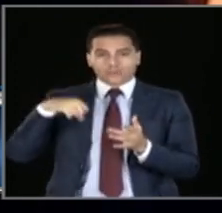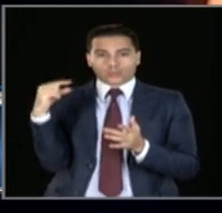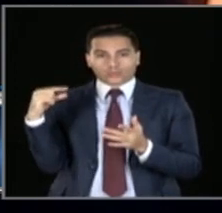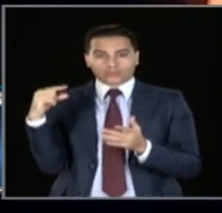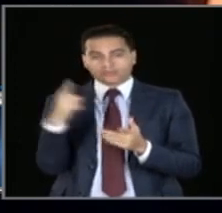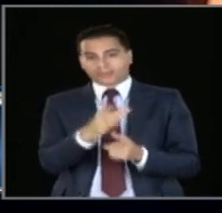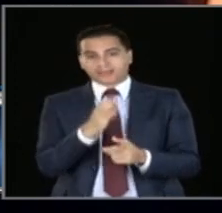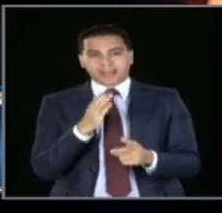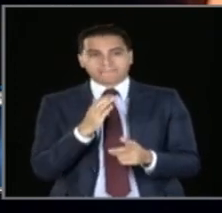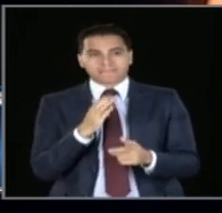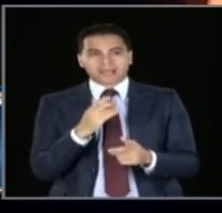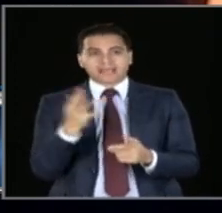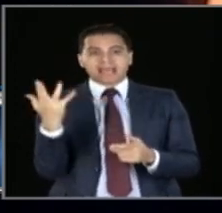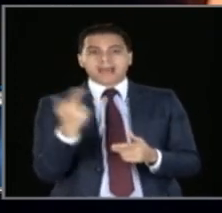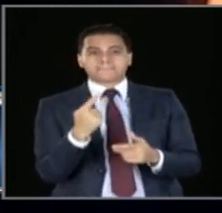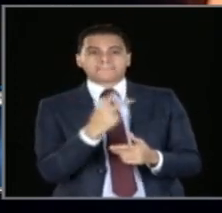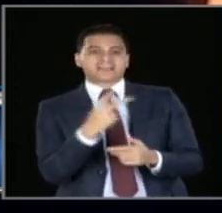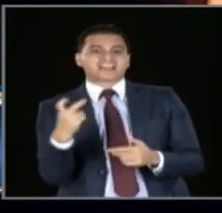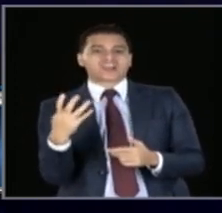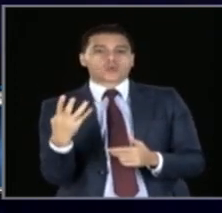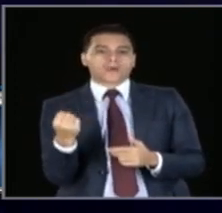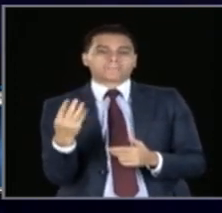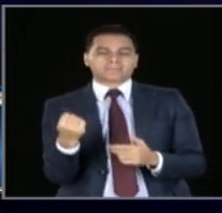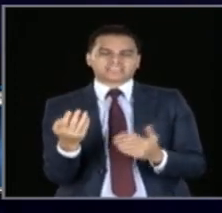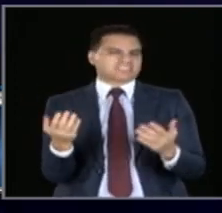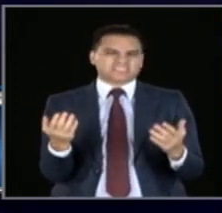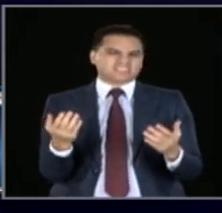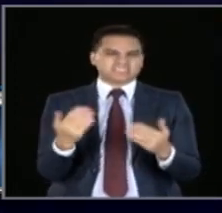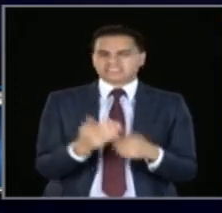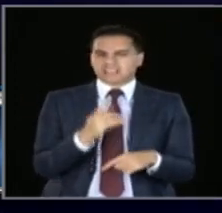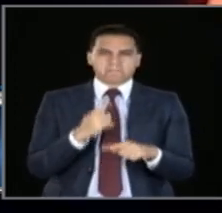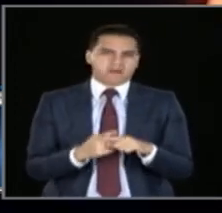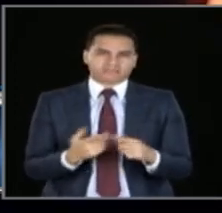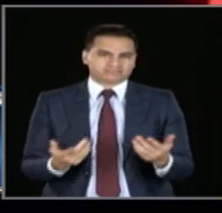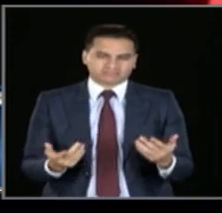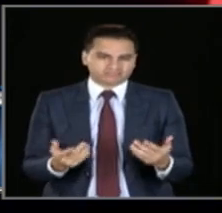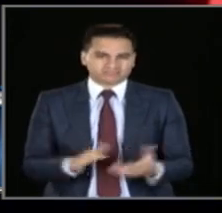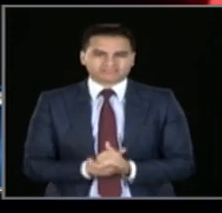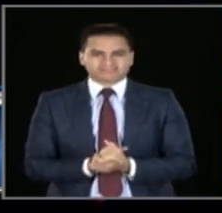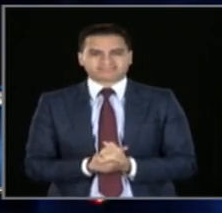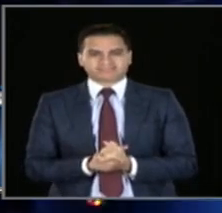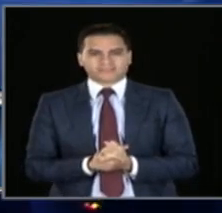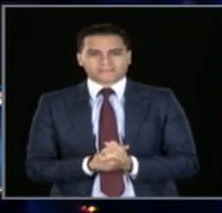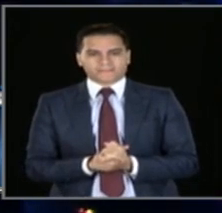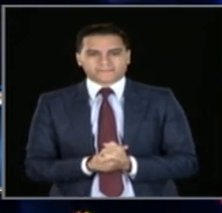اجابتك 240 240 اجابه خاطئه 2220